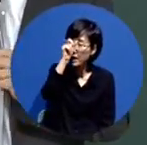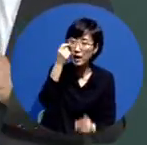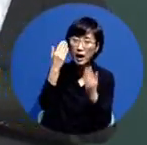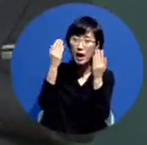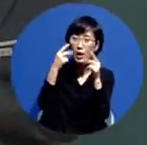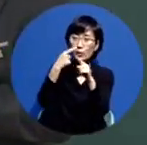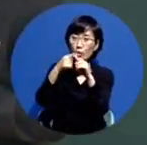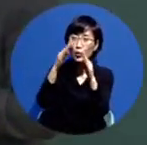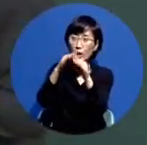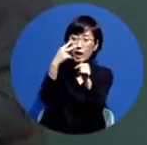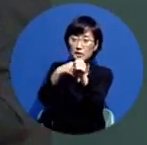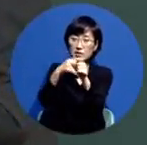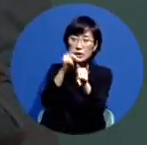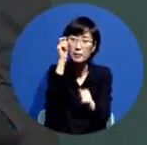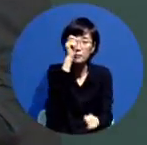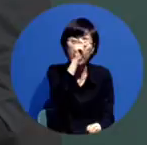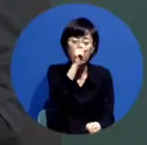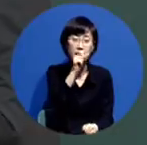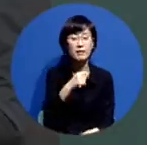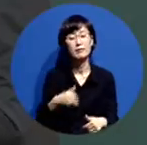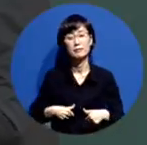됩니다.